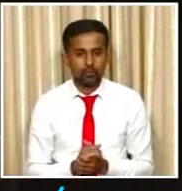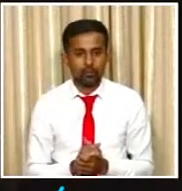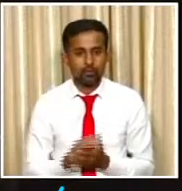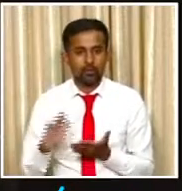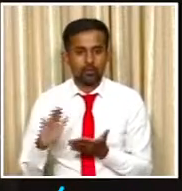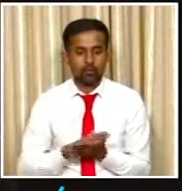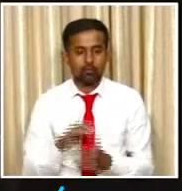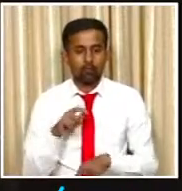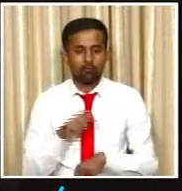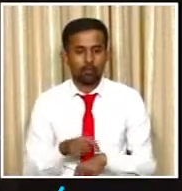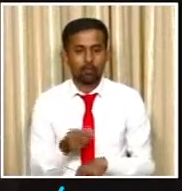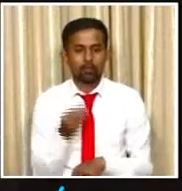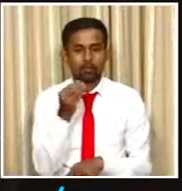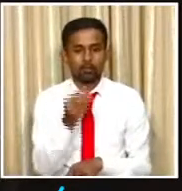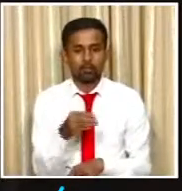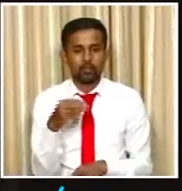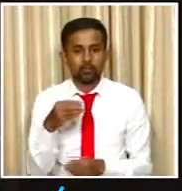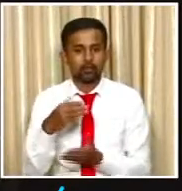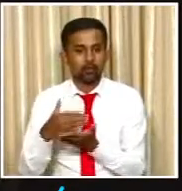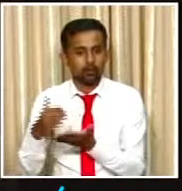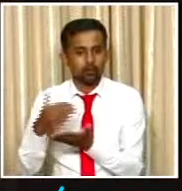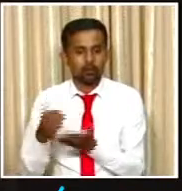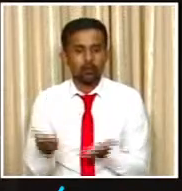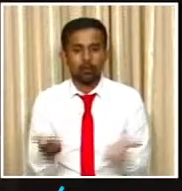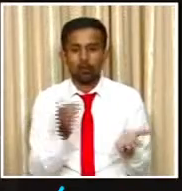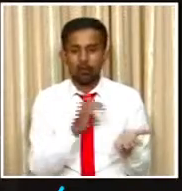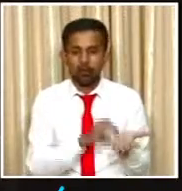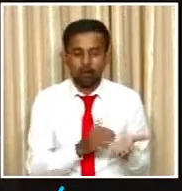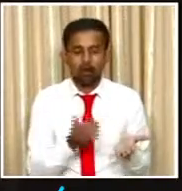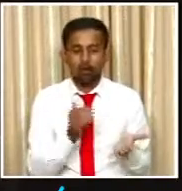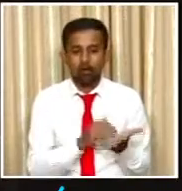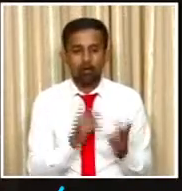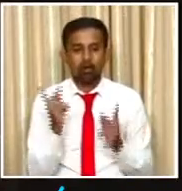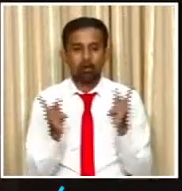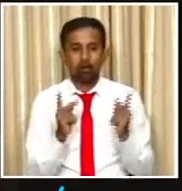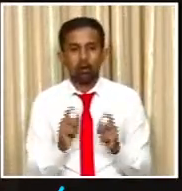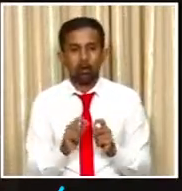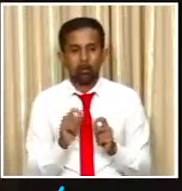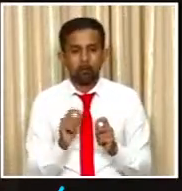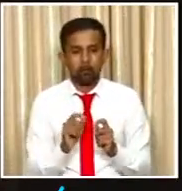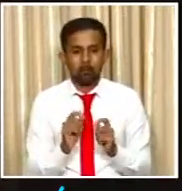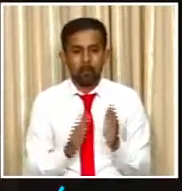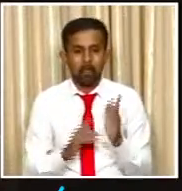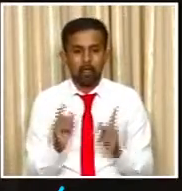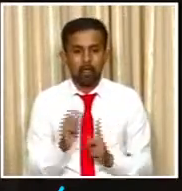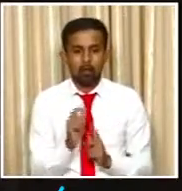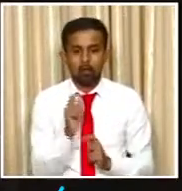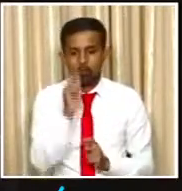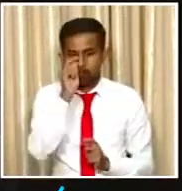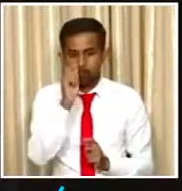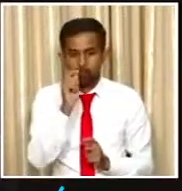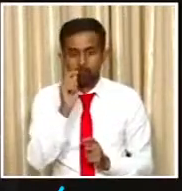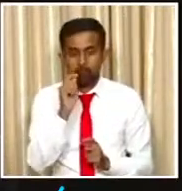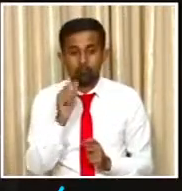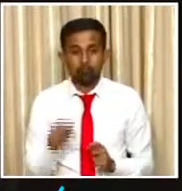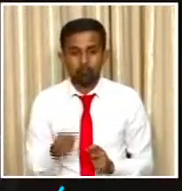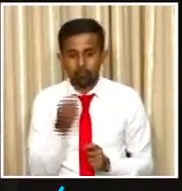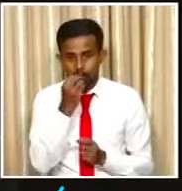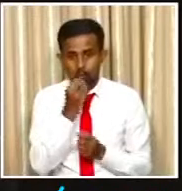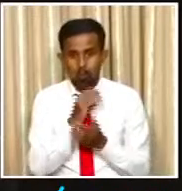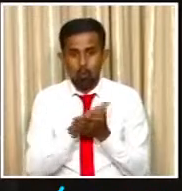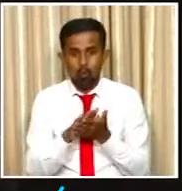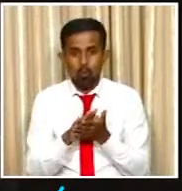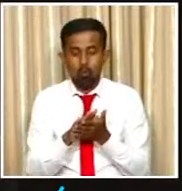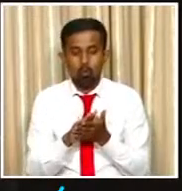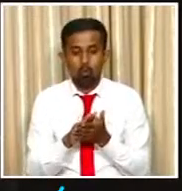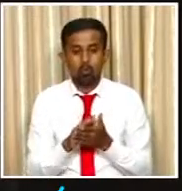සහන කාලයක් ලබා දීලා මේ ණය ගෙවීම වලට නැවතත් අපි සංචාරක අමාත්‍යාංශය ගත්තොත් විශේෂයෙන්ම මේ මේ හෝටල්